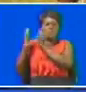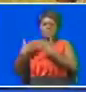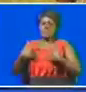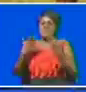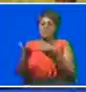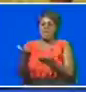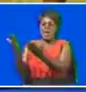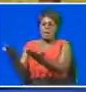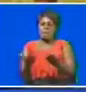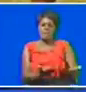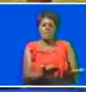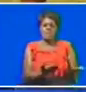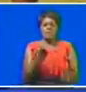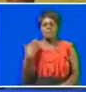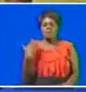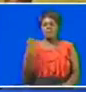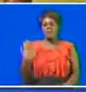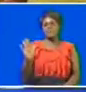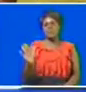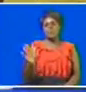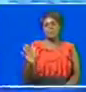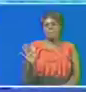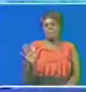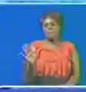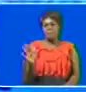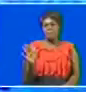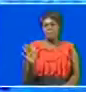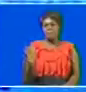wameleta makaratasi yao. Na mtazamaji kati